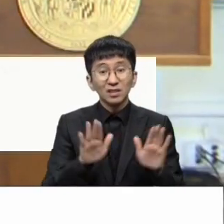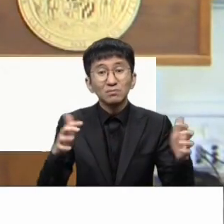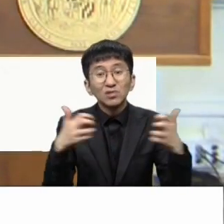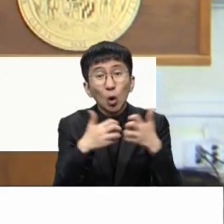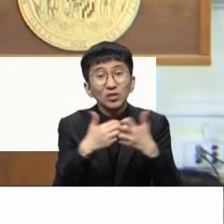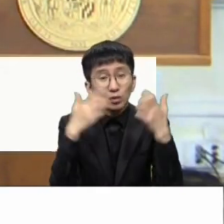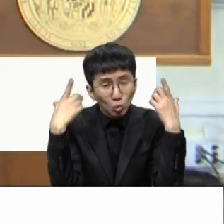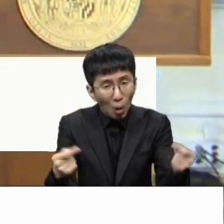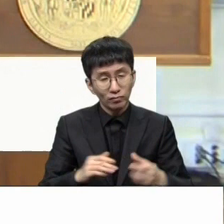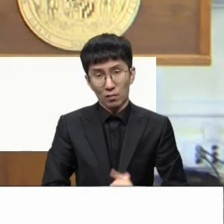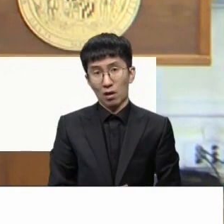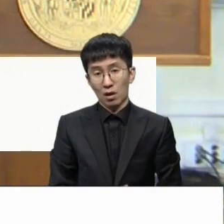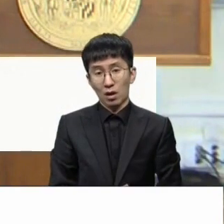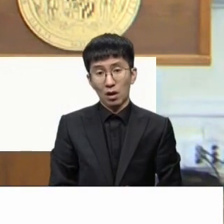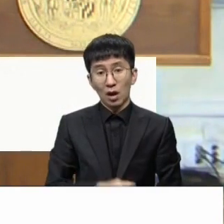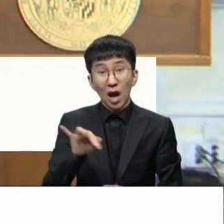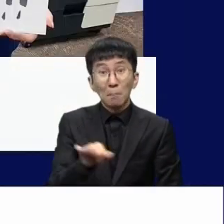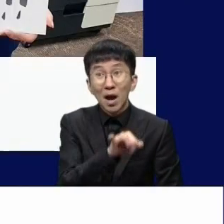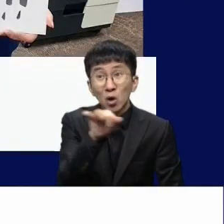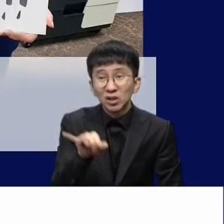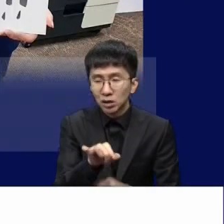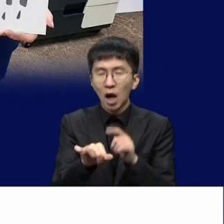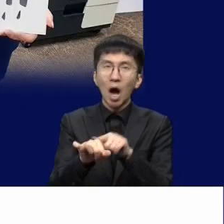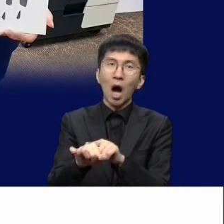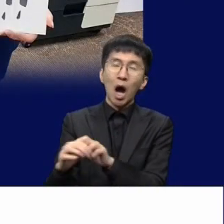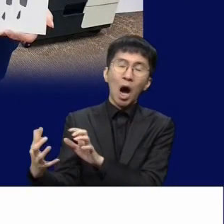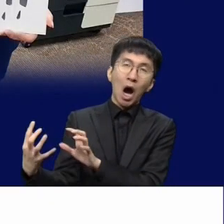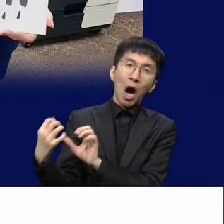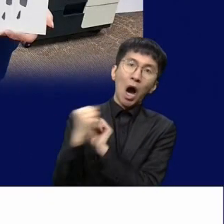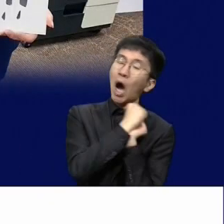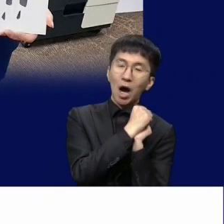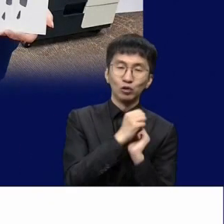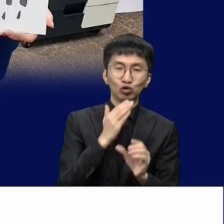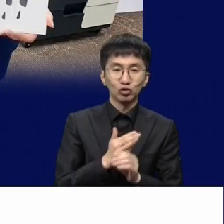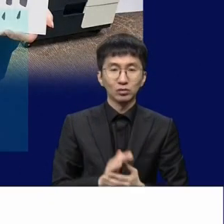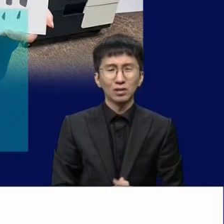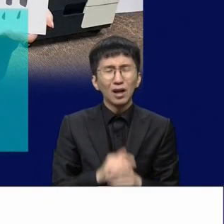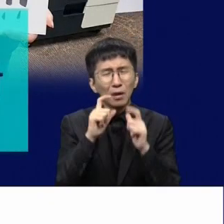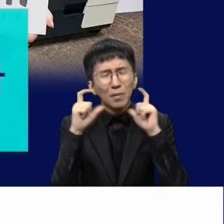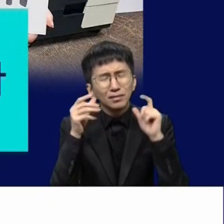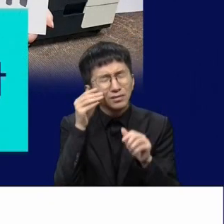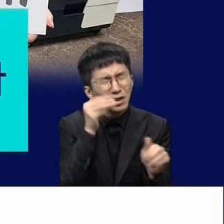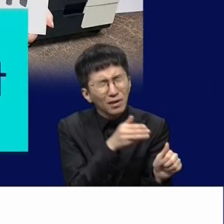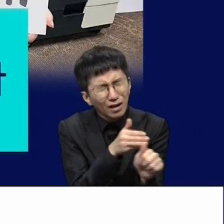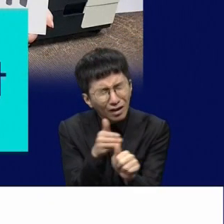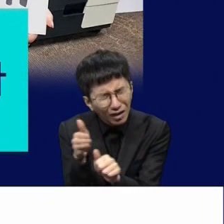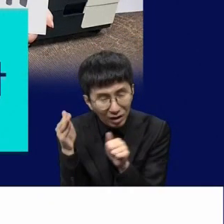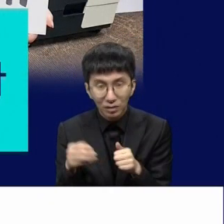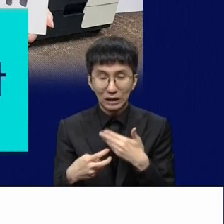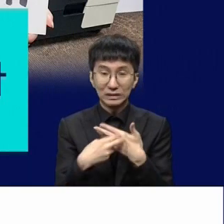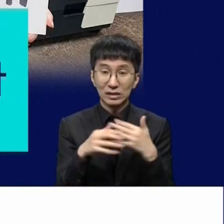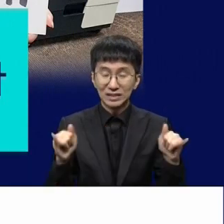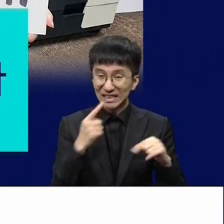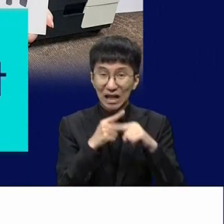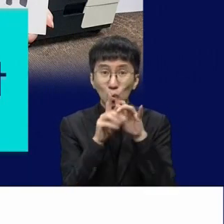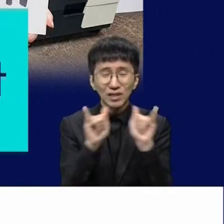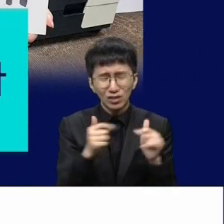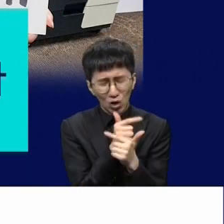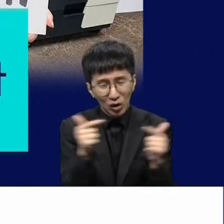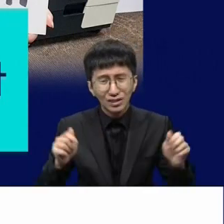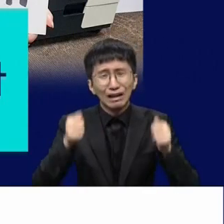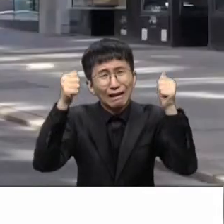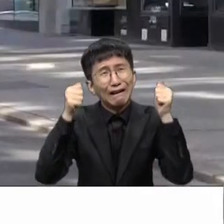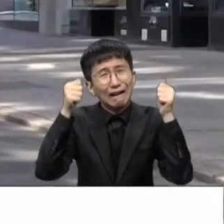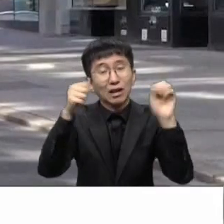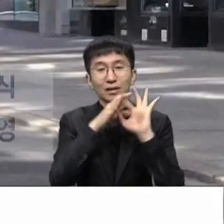now, and the virus is winning. 제발 마스크를 써달라며 의료진들이 시위를 하는 지경에